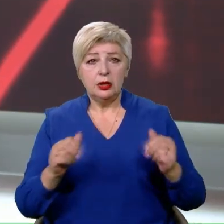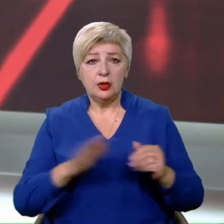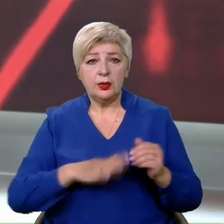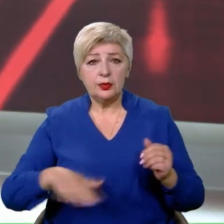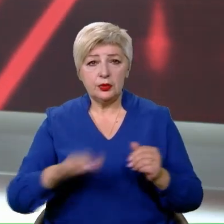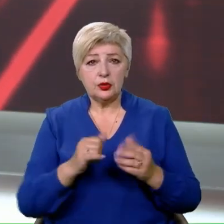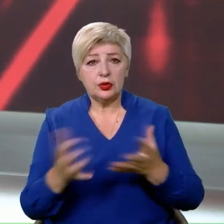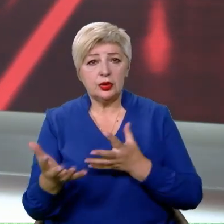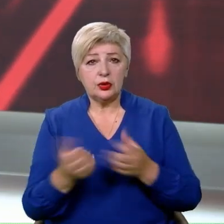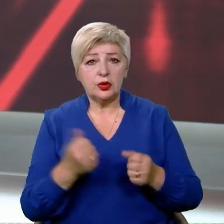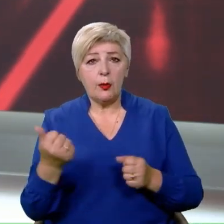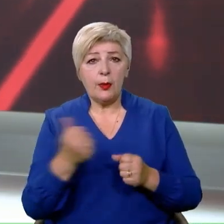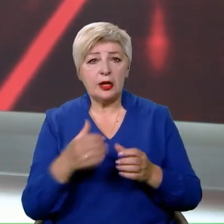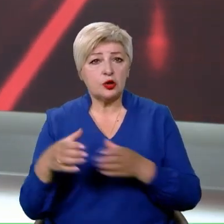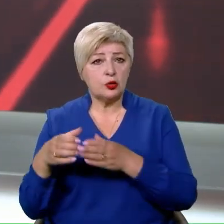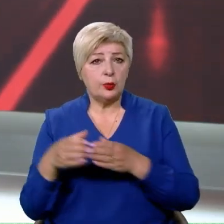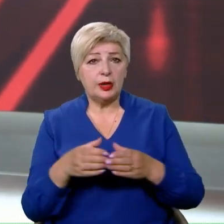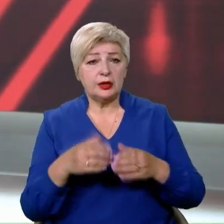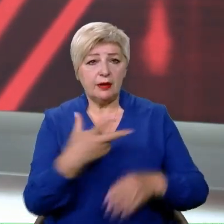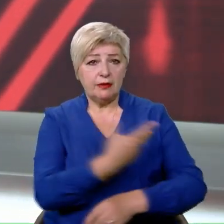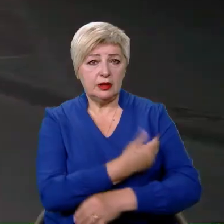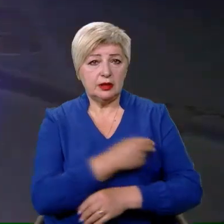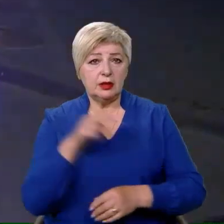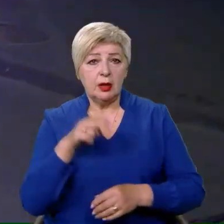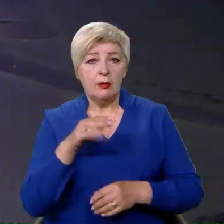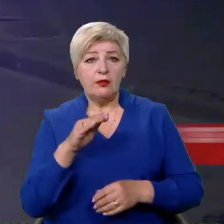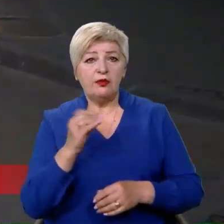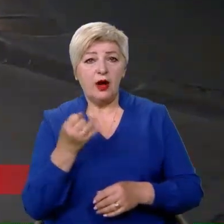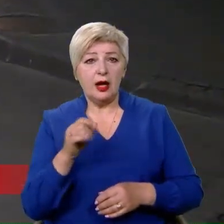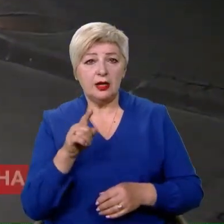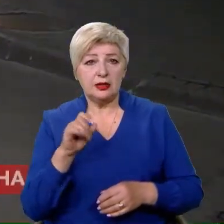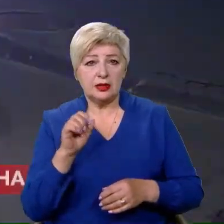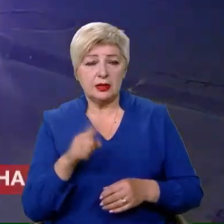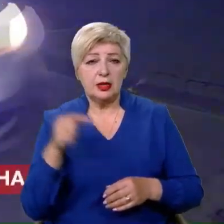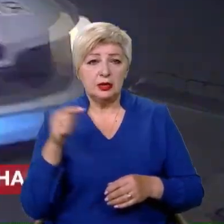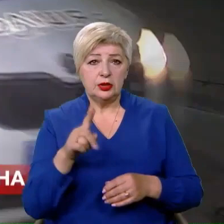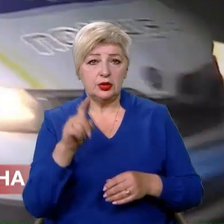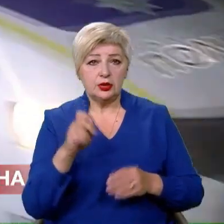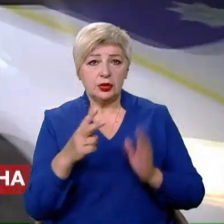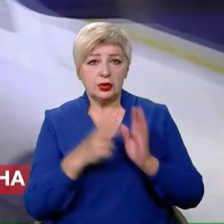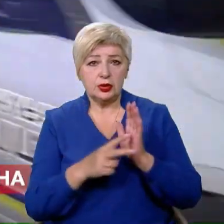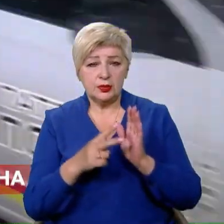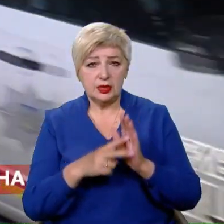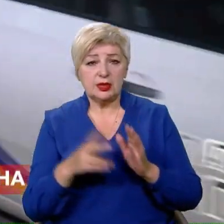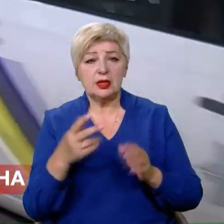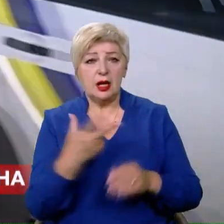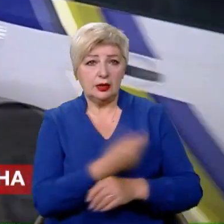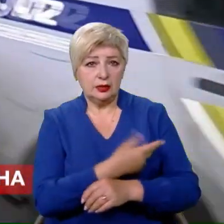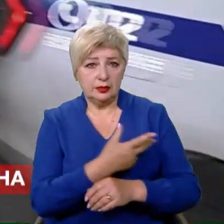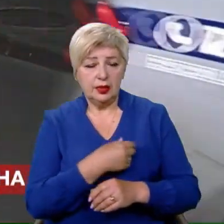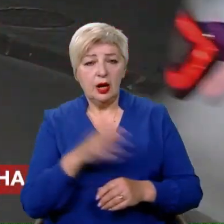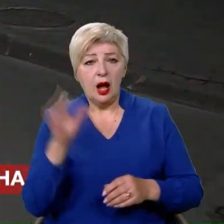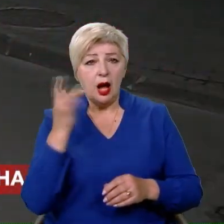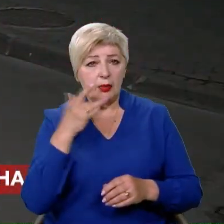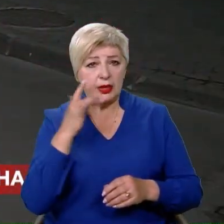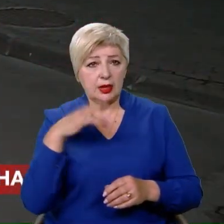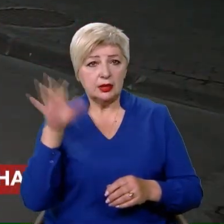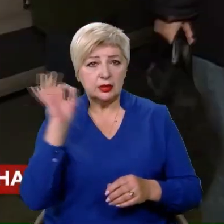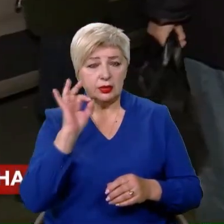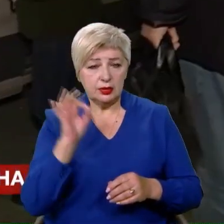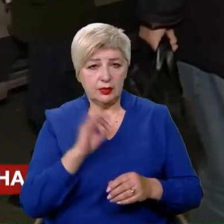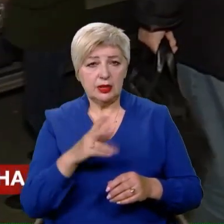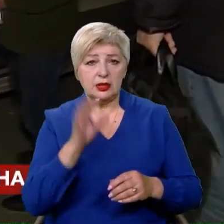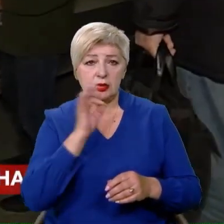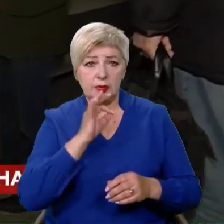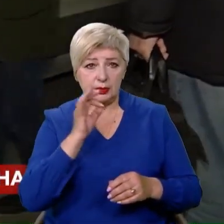Дніпропетровщина отримала першу партію вакцини Pfizer. 1170 одиниць американсько-німецького препарату призначені працівникам